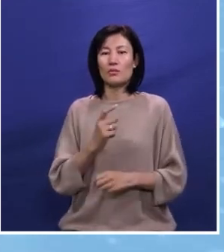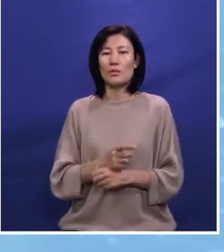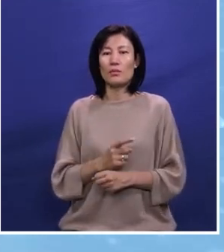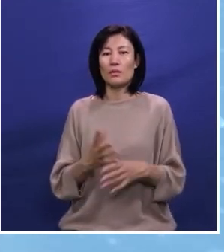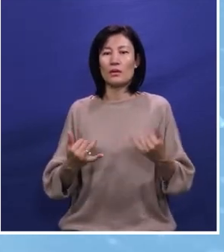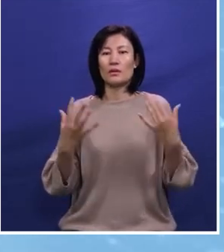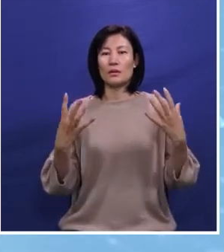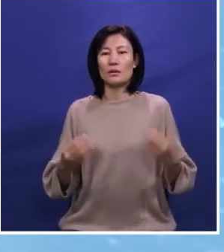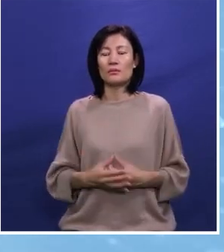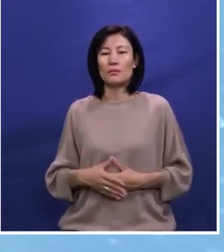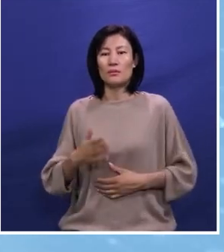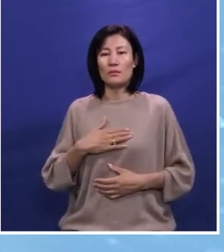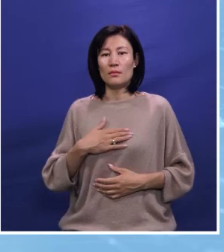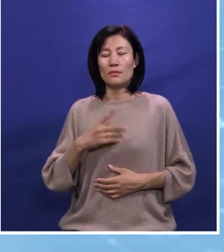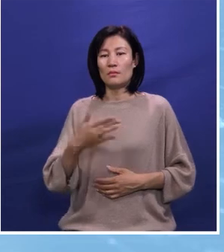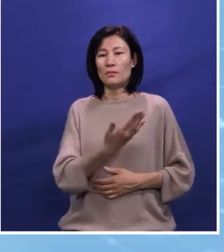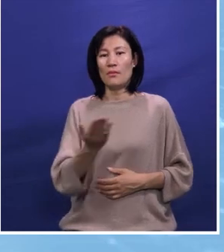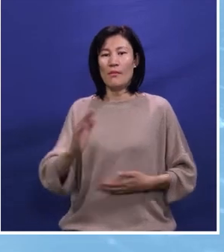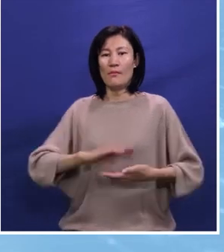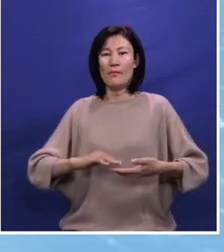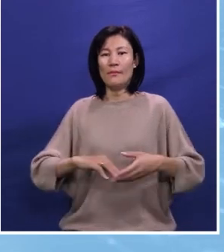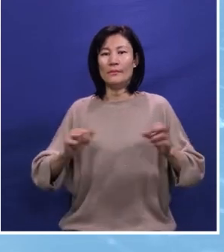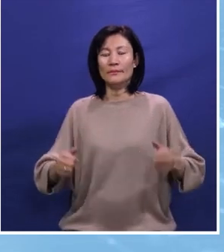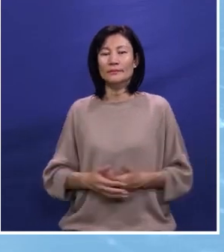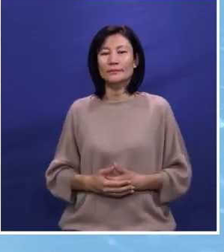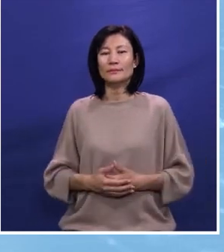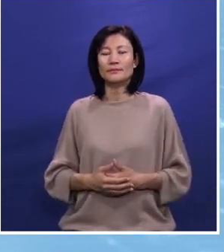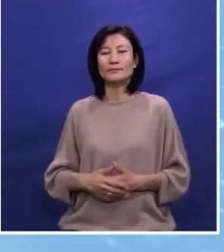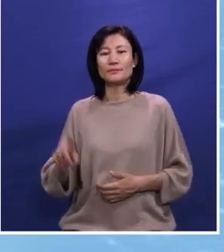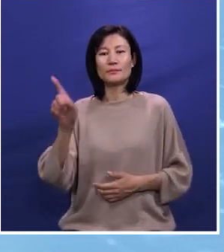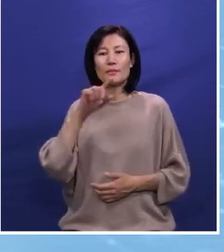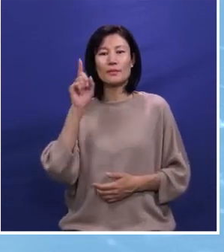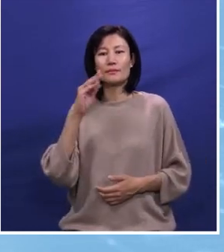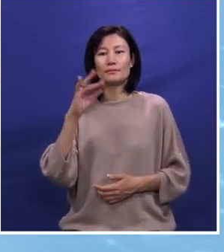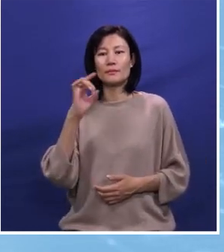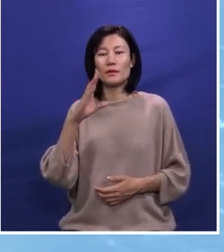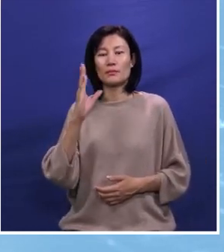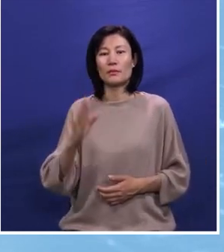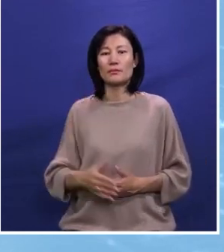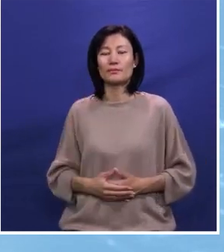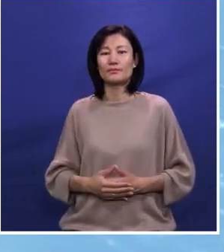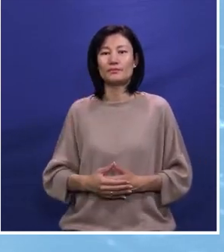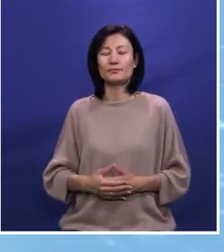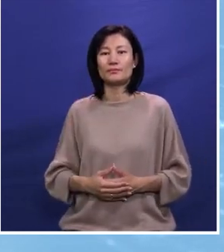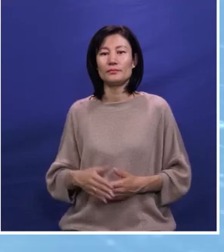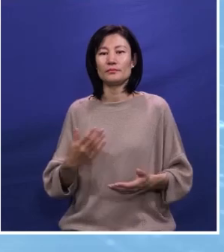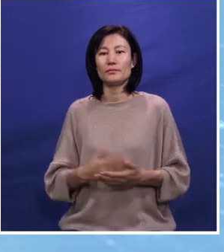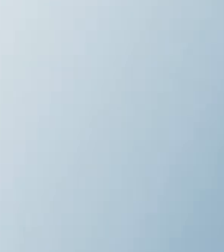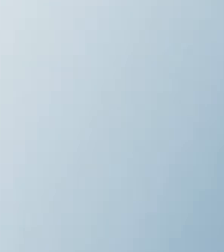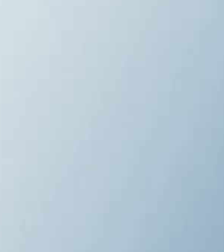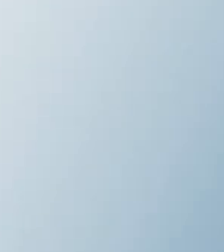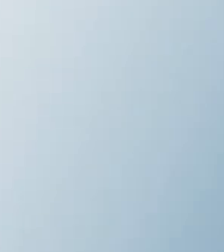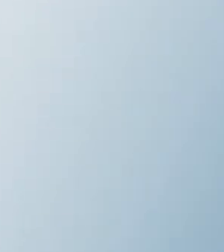қазір. Мен сіздерді соған шақырамын. Мына ақсақалдарымыз бар, жастарымыз бар, мына волонтерларымыз бар, бірігіп жұмыс